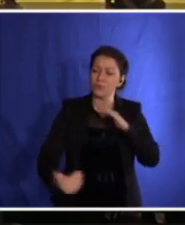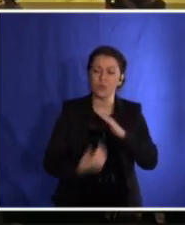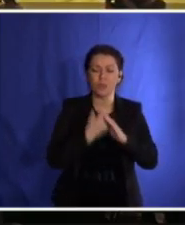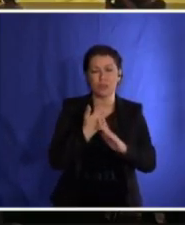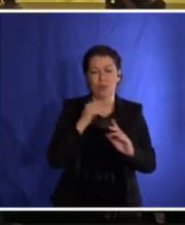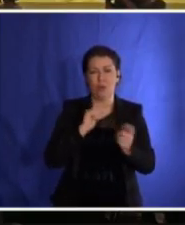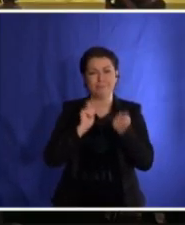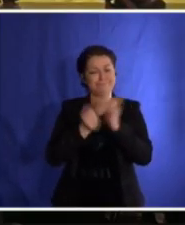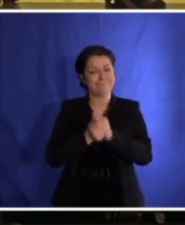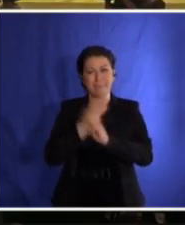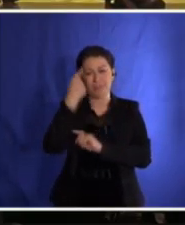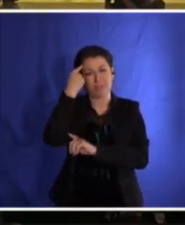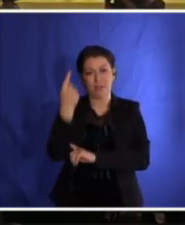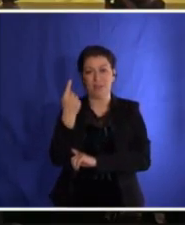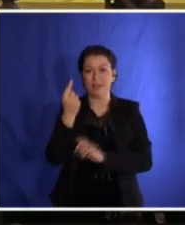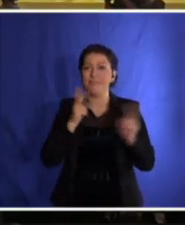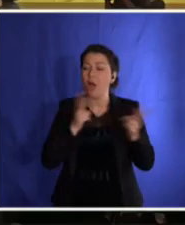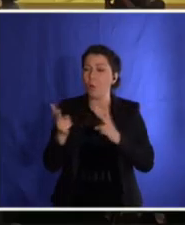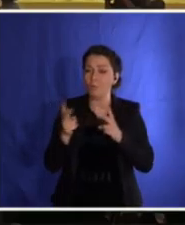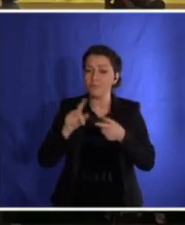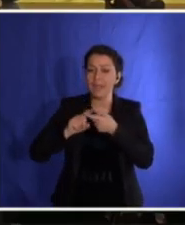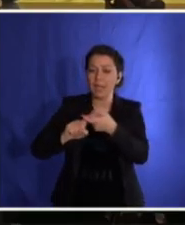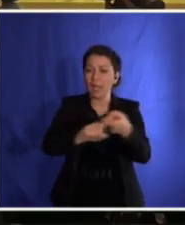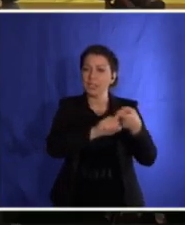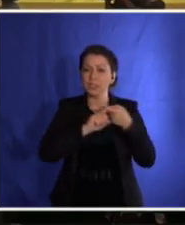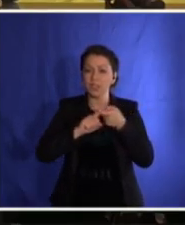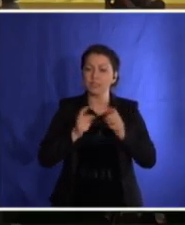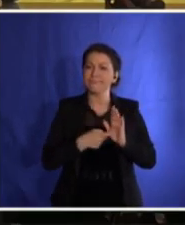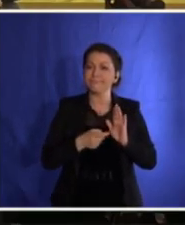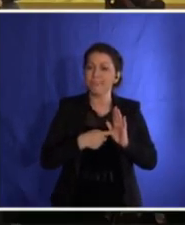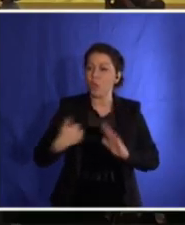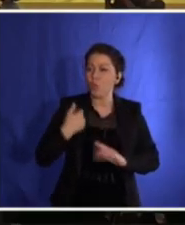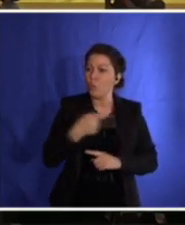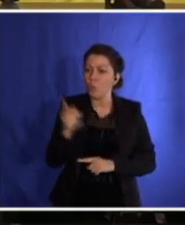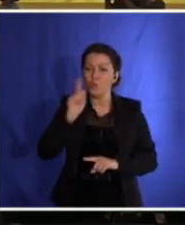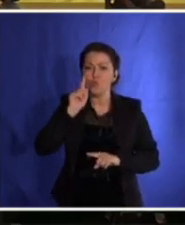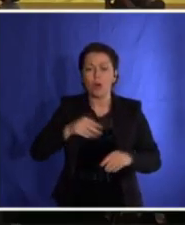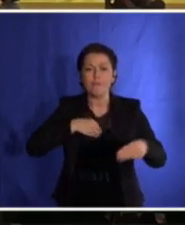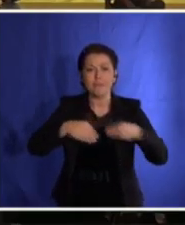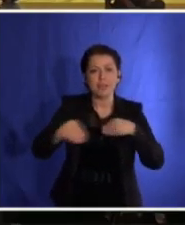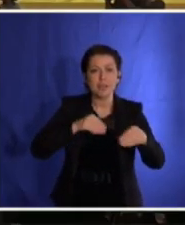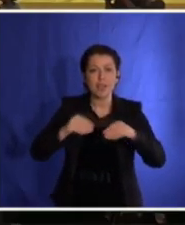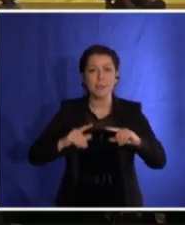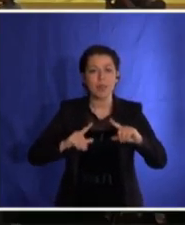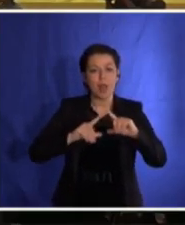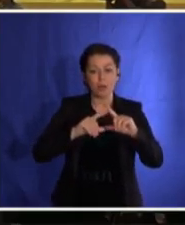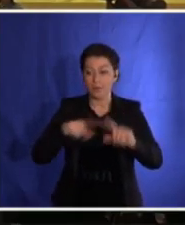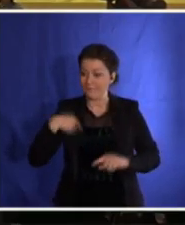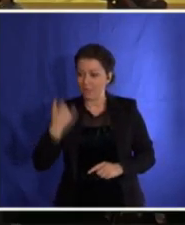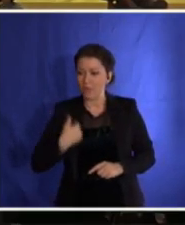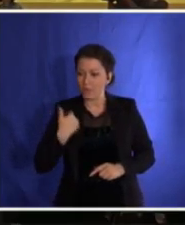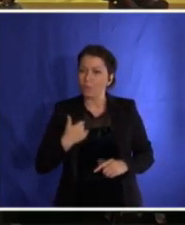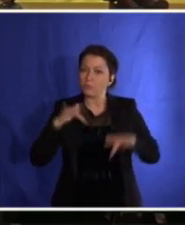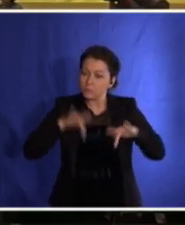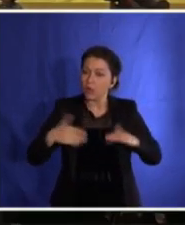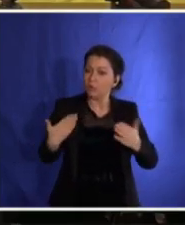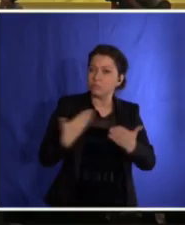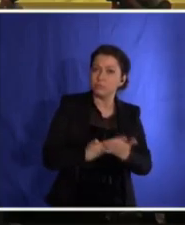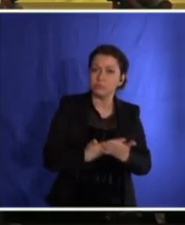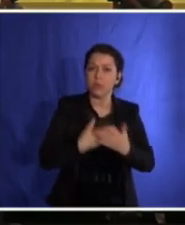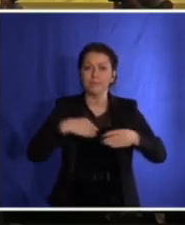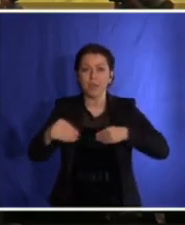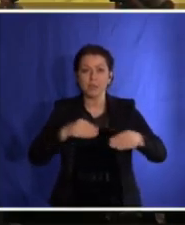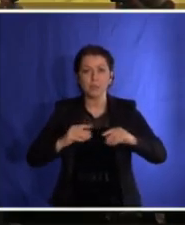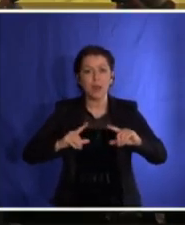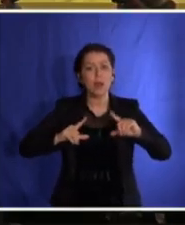Jugend Flexibilität und Leistung. Und wir bringen Flexibilität und Leistung.